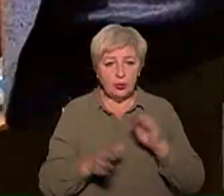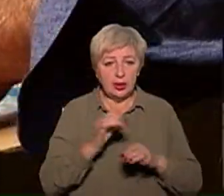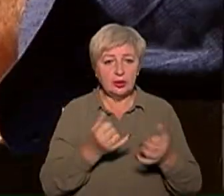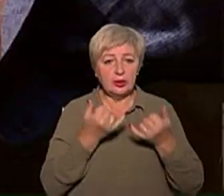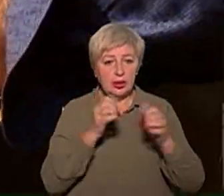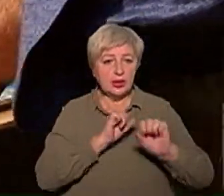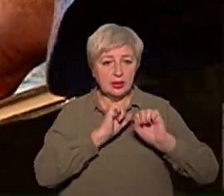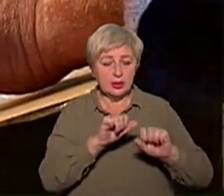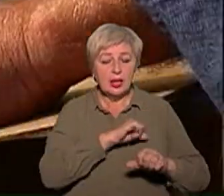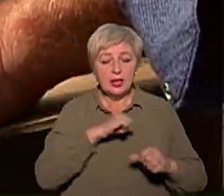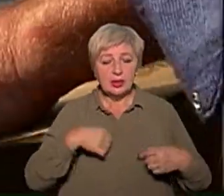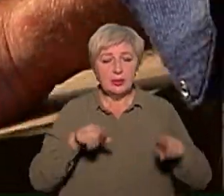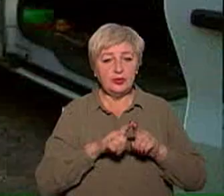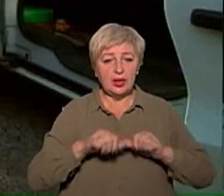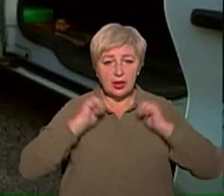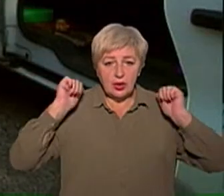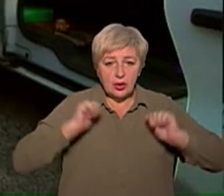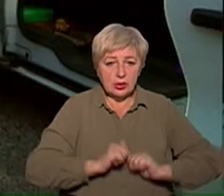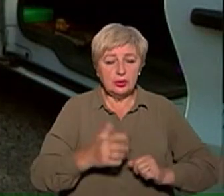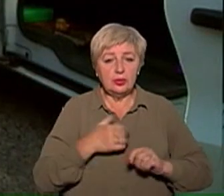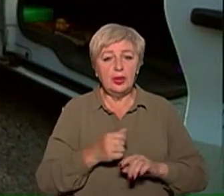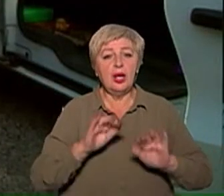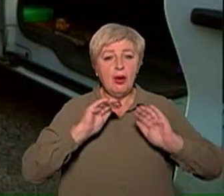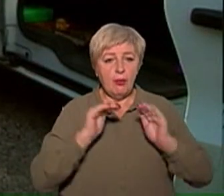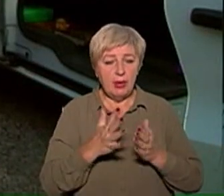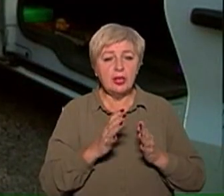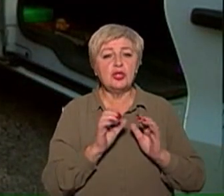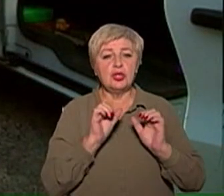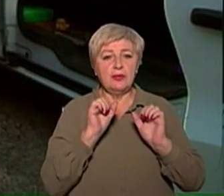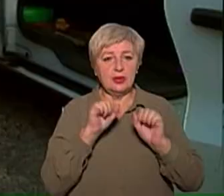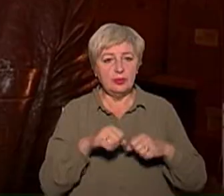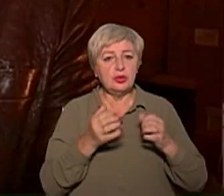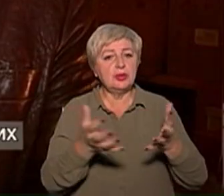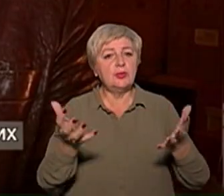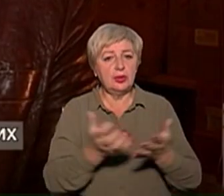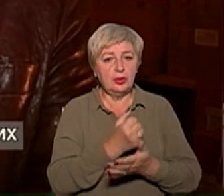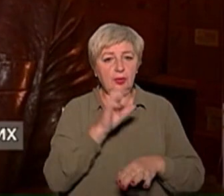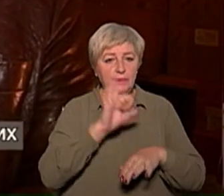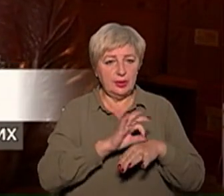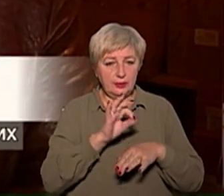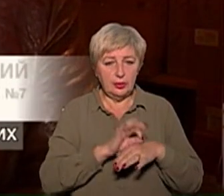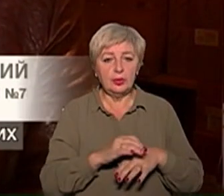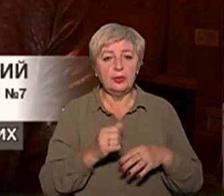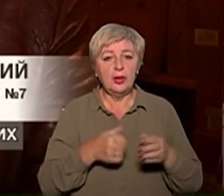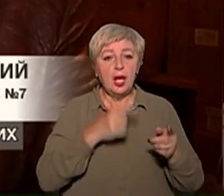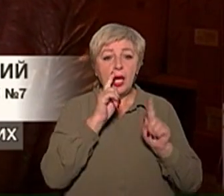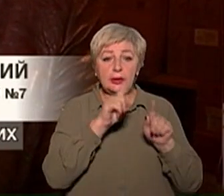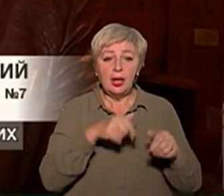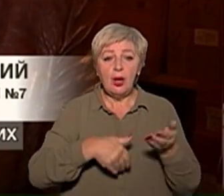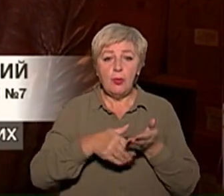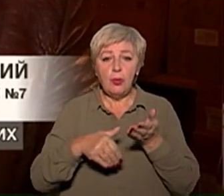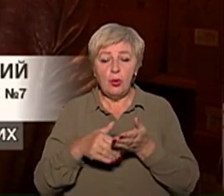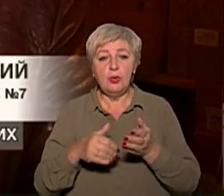у таких костюмах найменша вірогідність підхопити ковід від пацієнта. Та допомога в